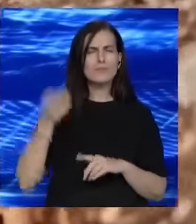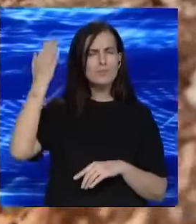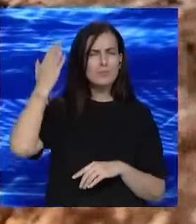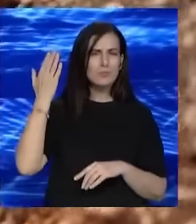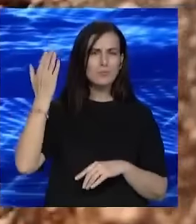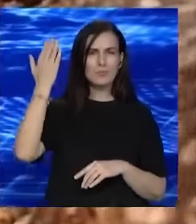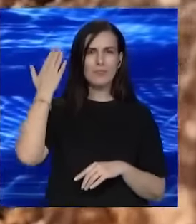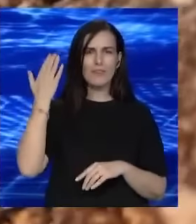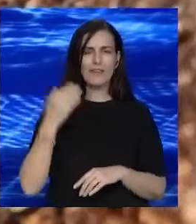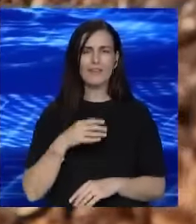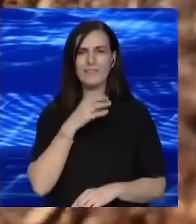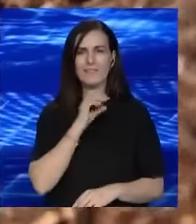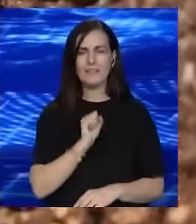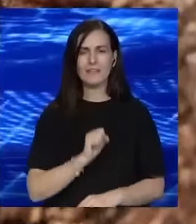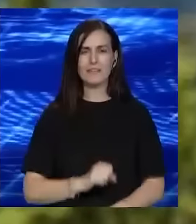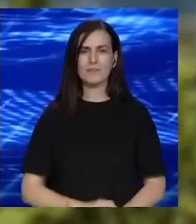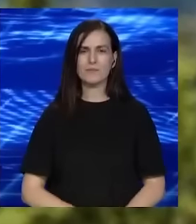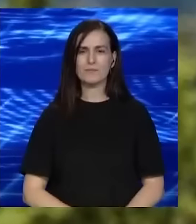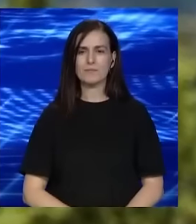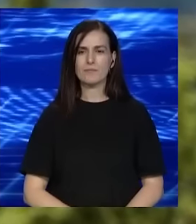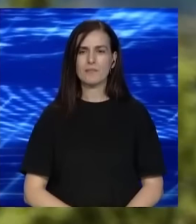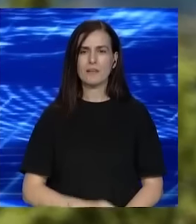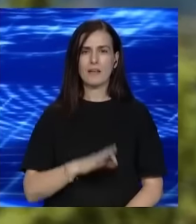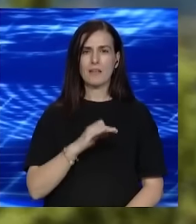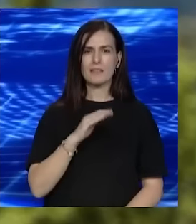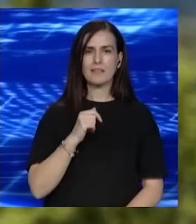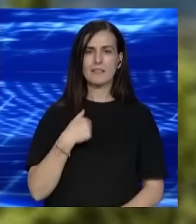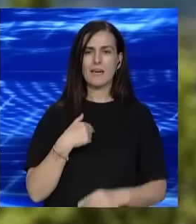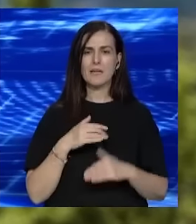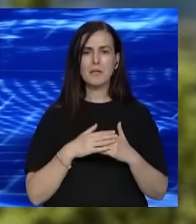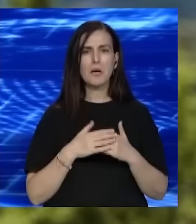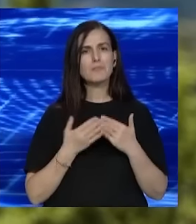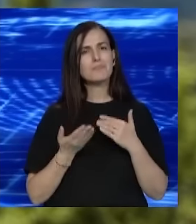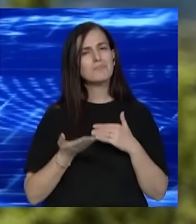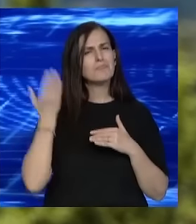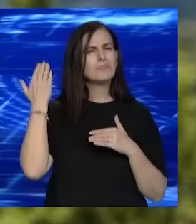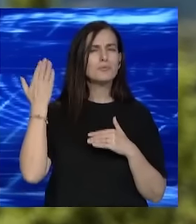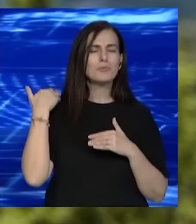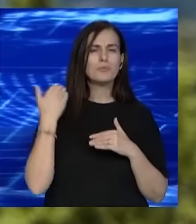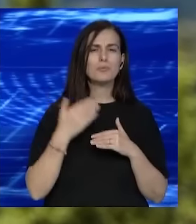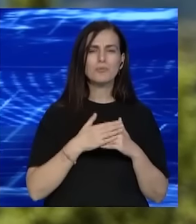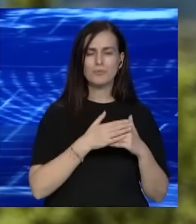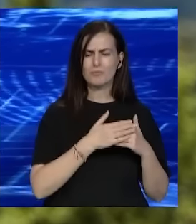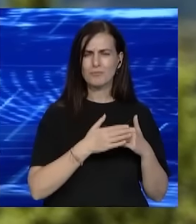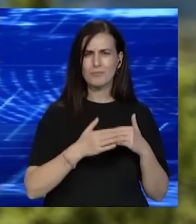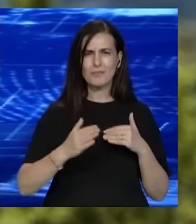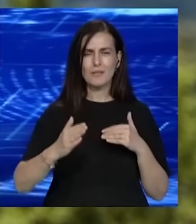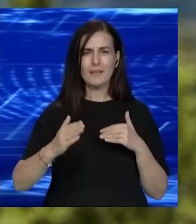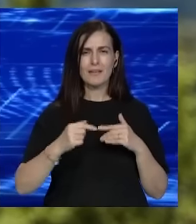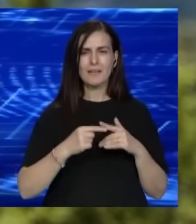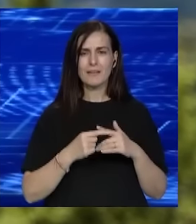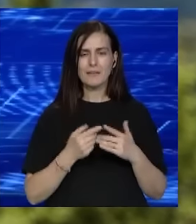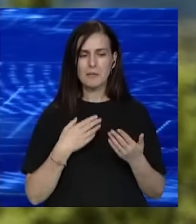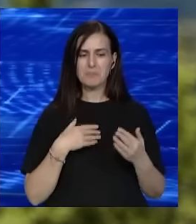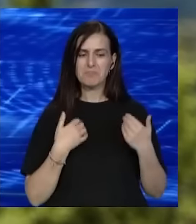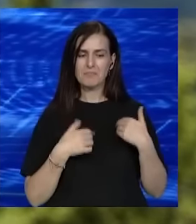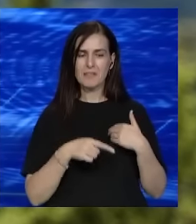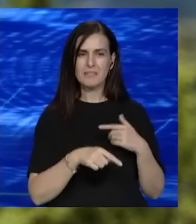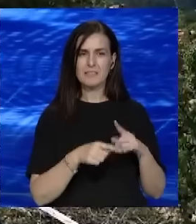antikitetit. Daton që nga shekullit 4 pak të mpare rëson dhe vazhdojnë dhe në mesjetën e hershme që kemi